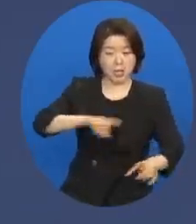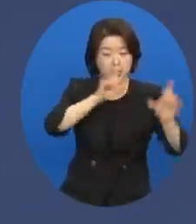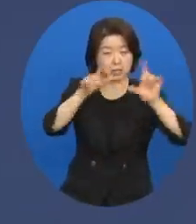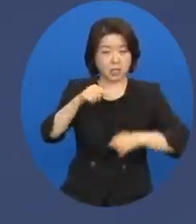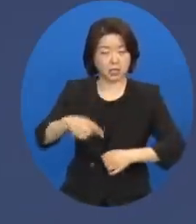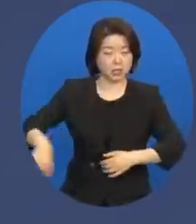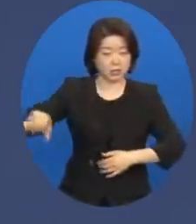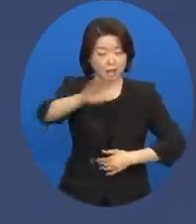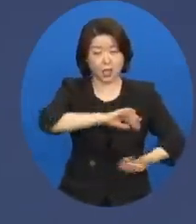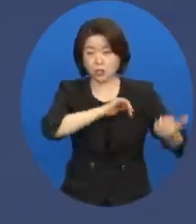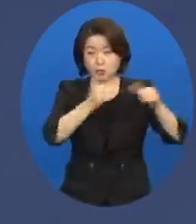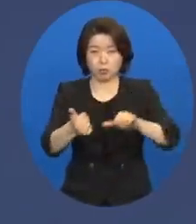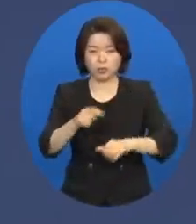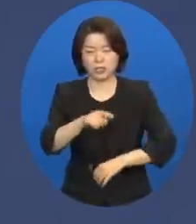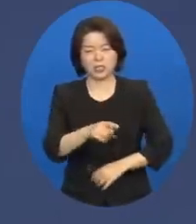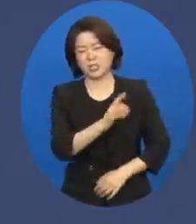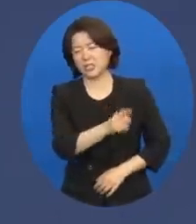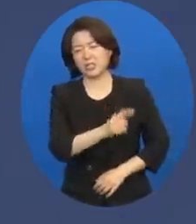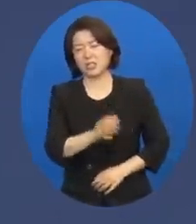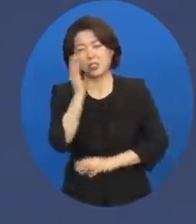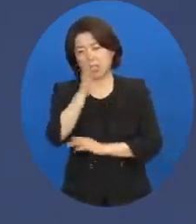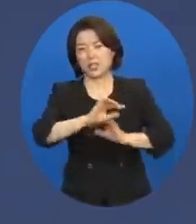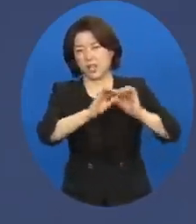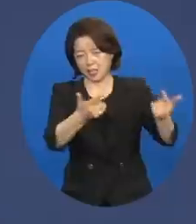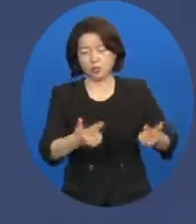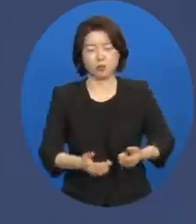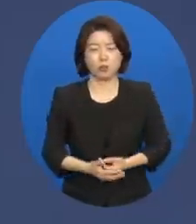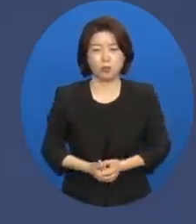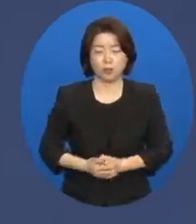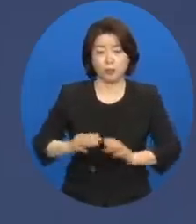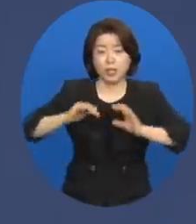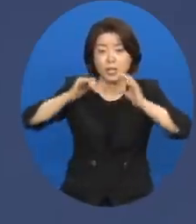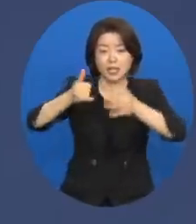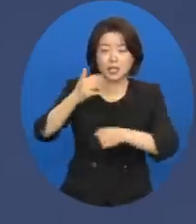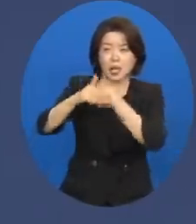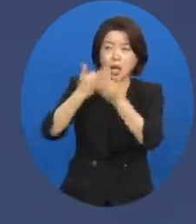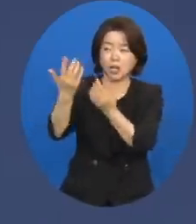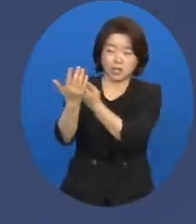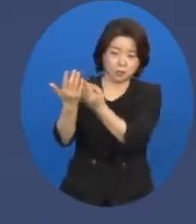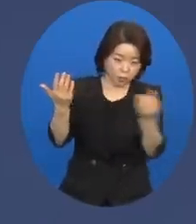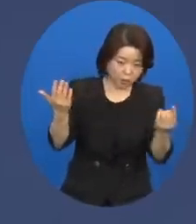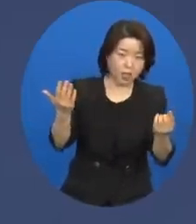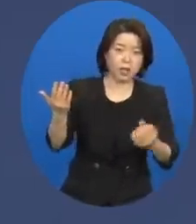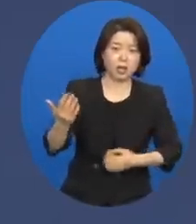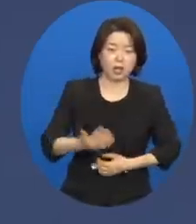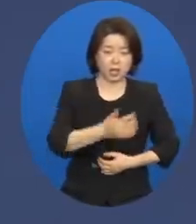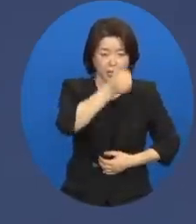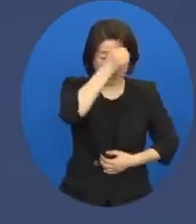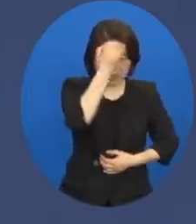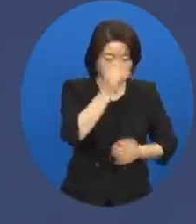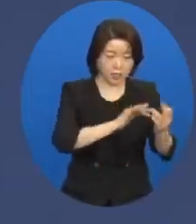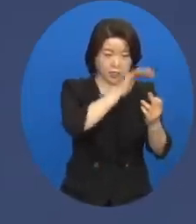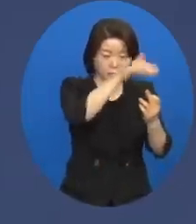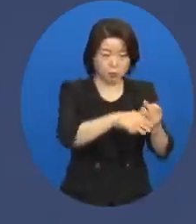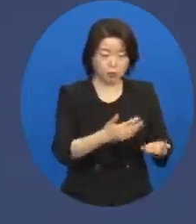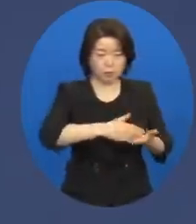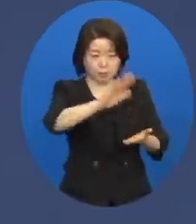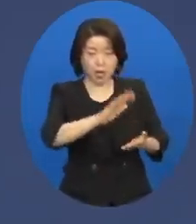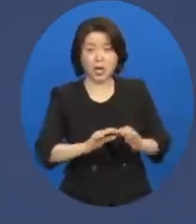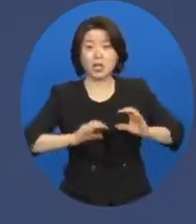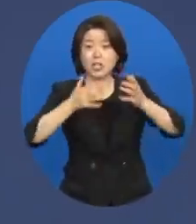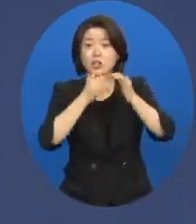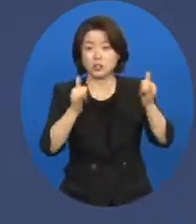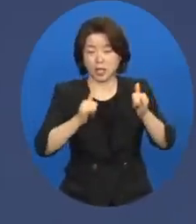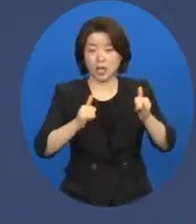같이 죽는 이런 따위 얘기를 한 게 아니고요. 인류가 하나님을 떠나서 에덴에서 쫓겨난 인류가 어떻게